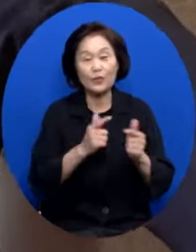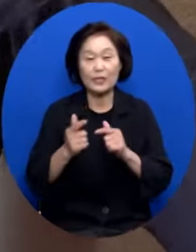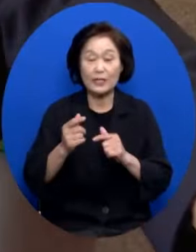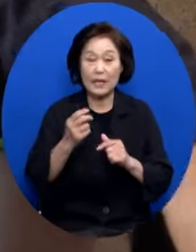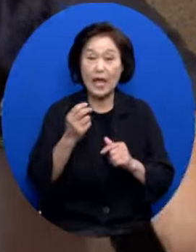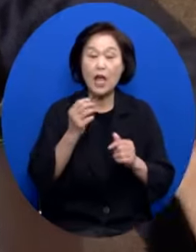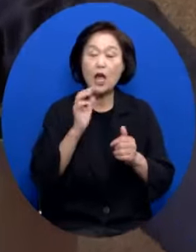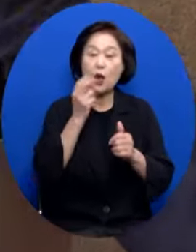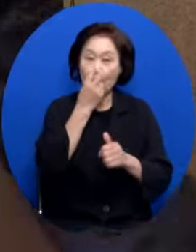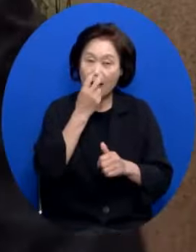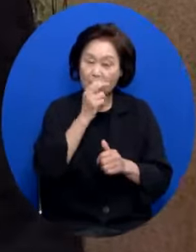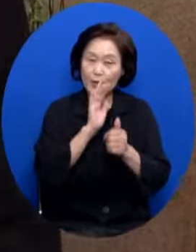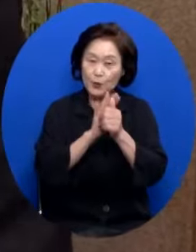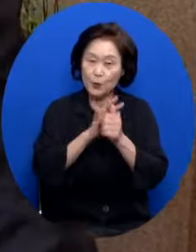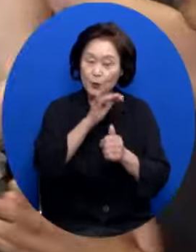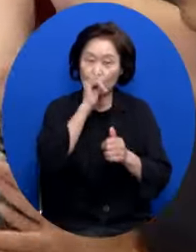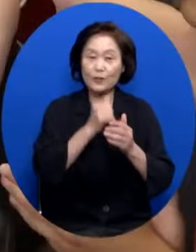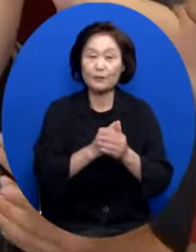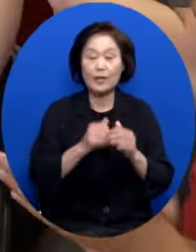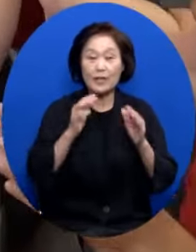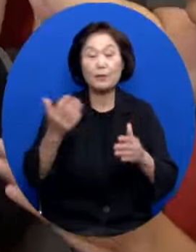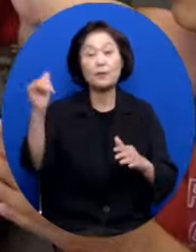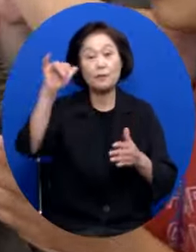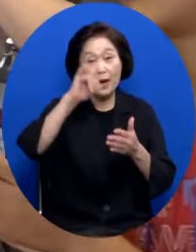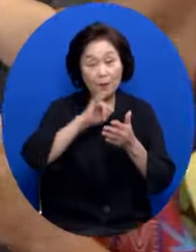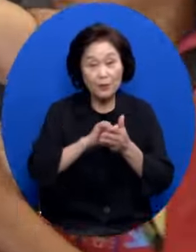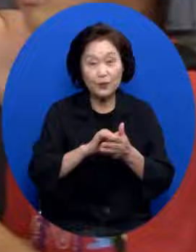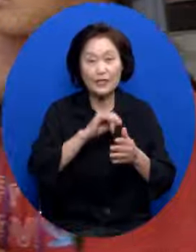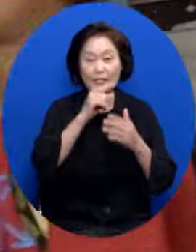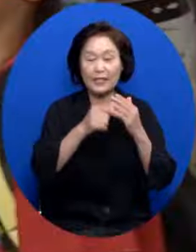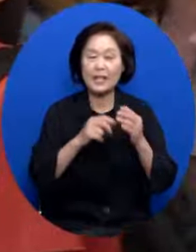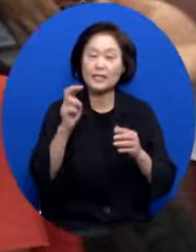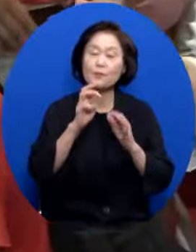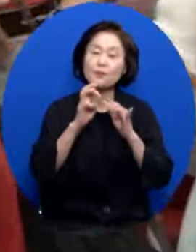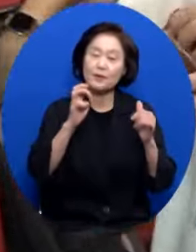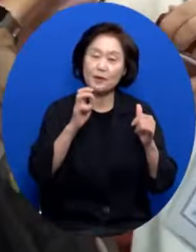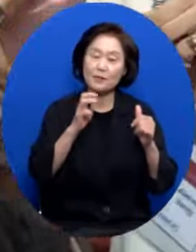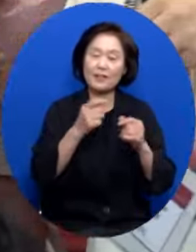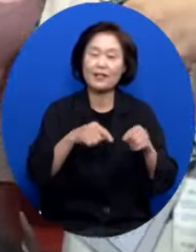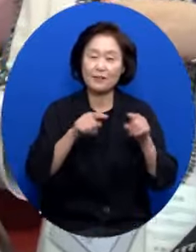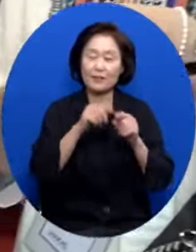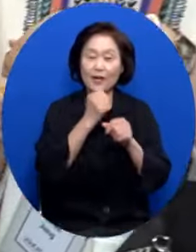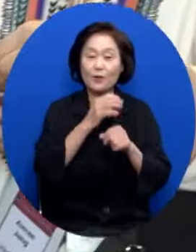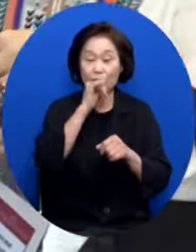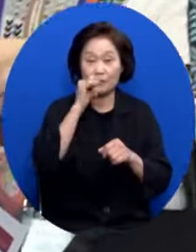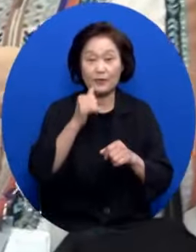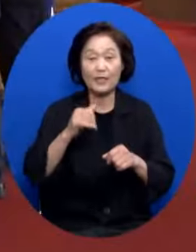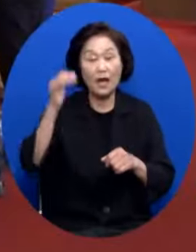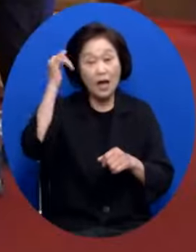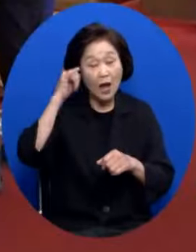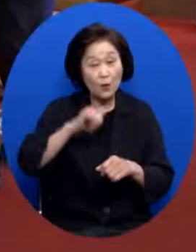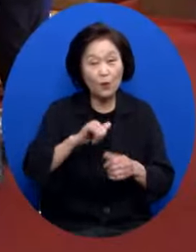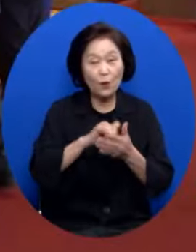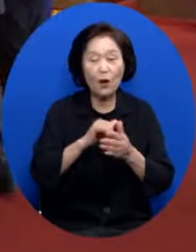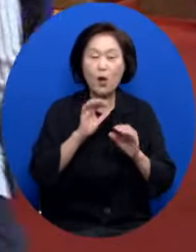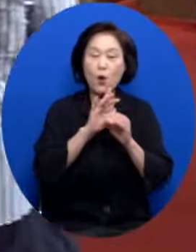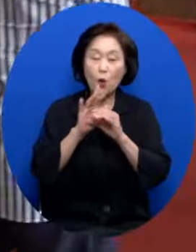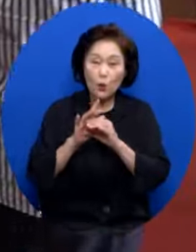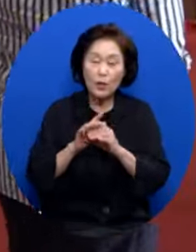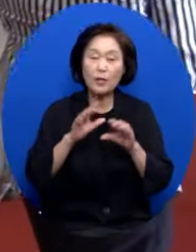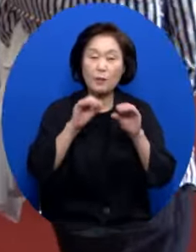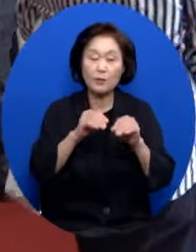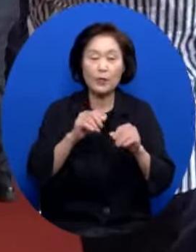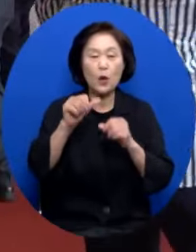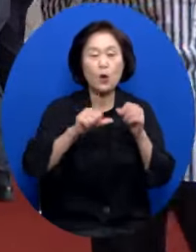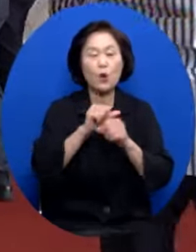관리를 돕고 있습니다. 이번 방문 일정에는 30여 명이 함께합니다. 모국 방문은 코로나19로 한동안 멈췄다가 5년